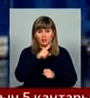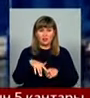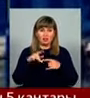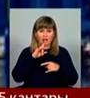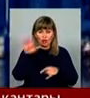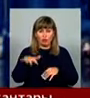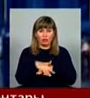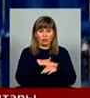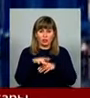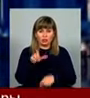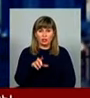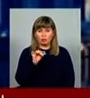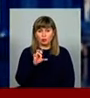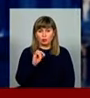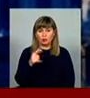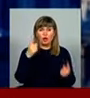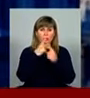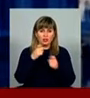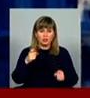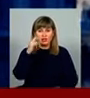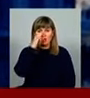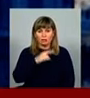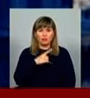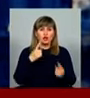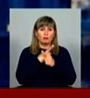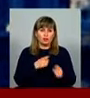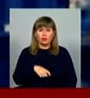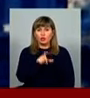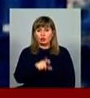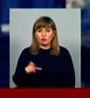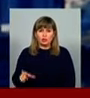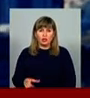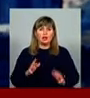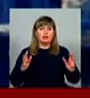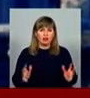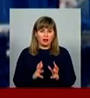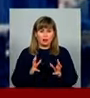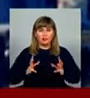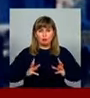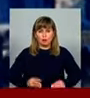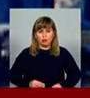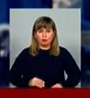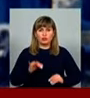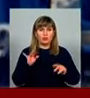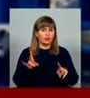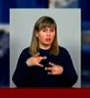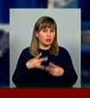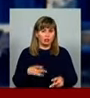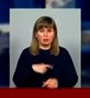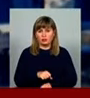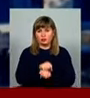Казахстана Бибигуль Тулегенова обратилась к казахстанцам. Она призвала сограждан сохранять спокойствие и не поддаваться на